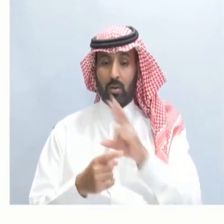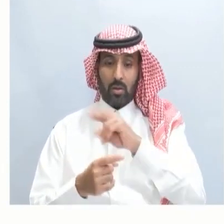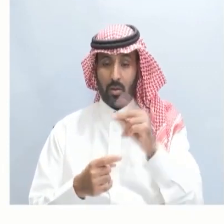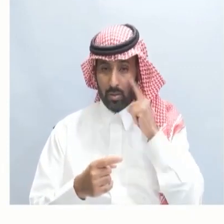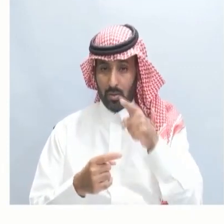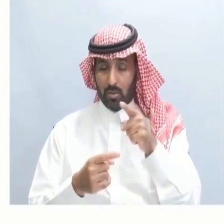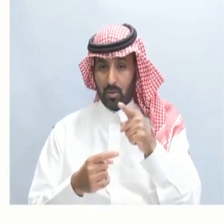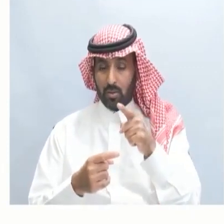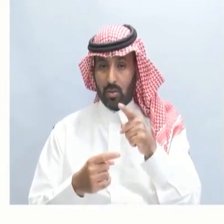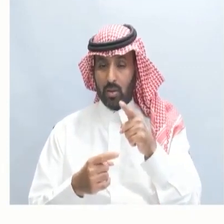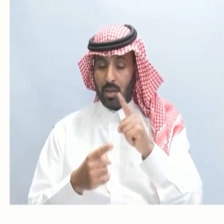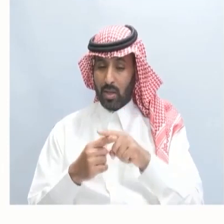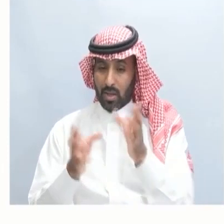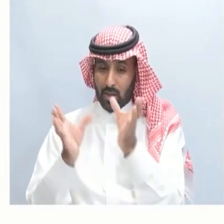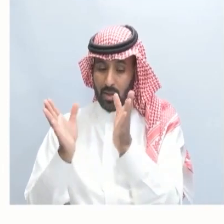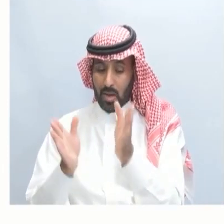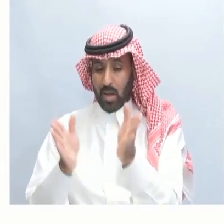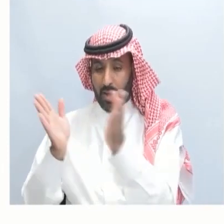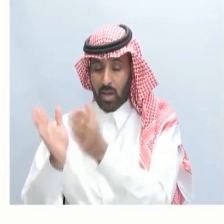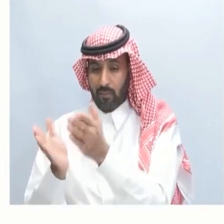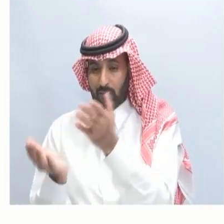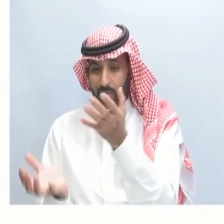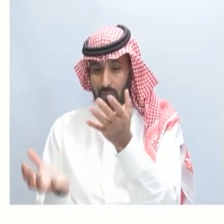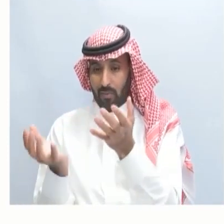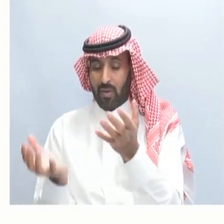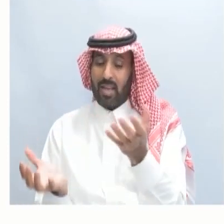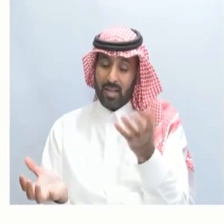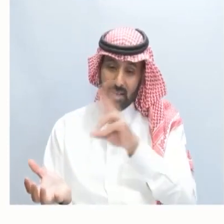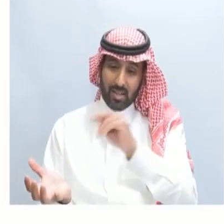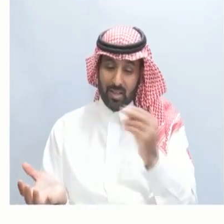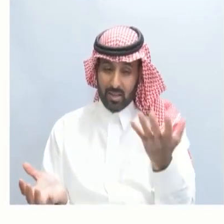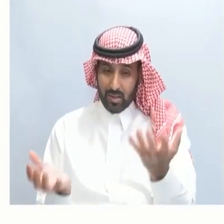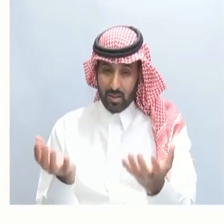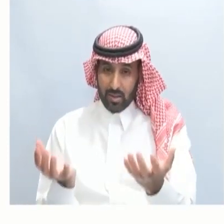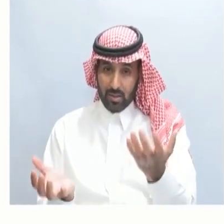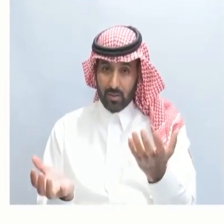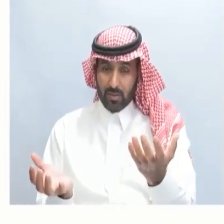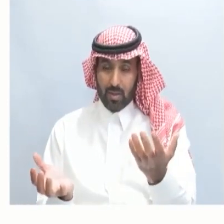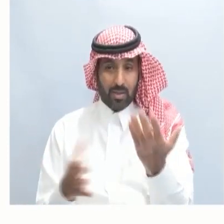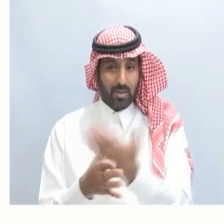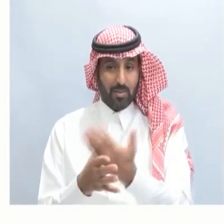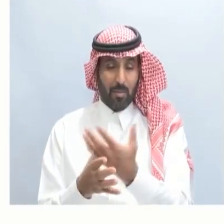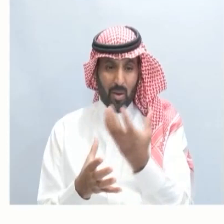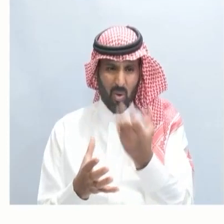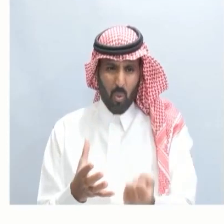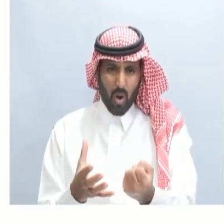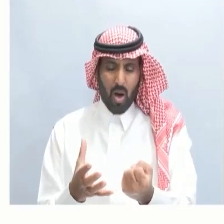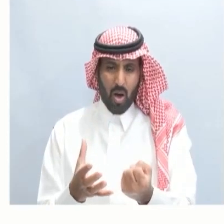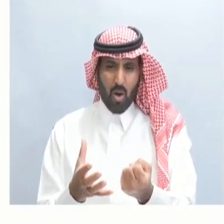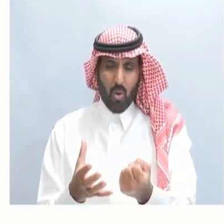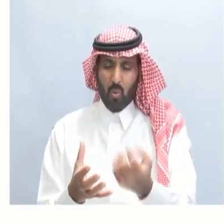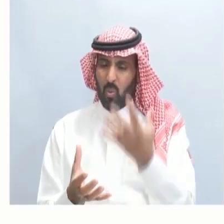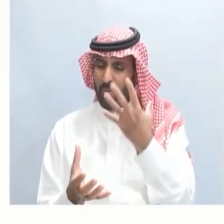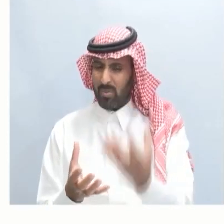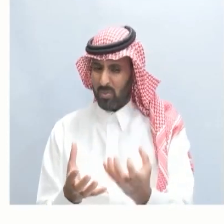يبدو لي كفه في اليمين تساوي الكفه في اليسار ليس بسبب القوه لوحدها ولا بسبب